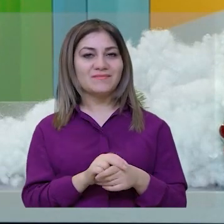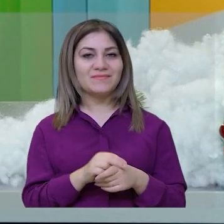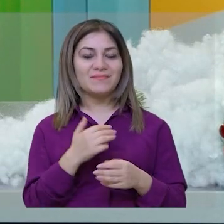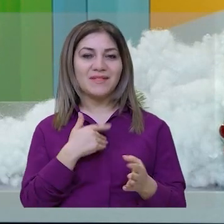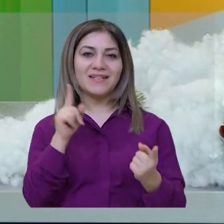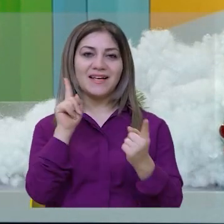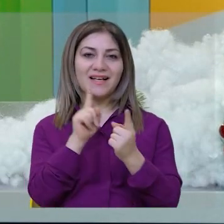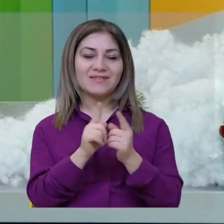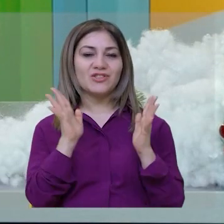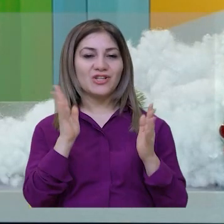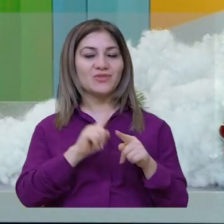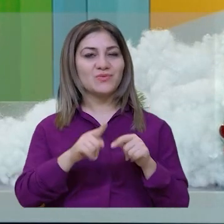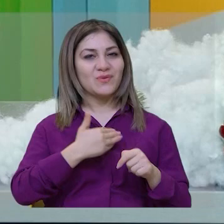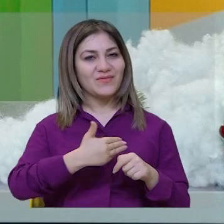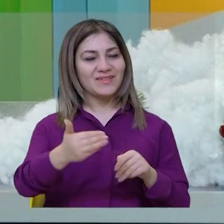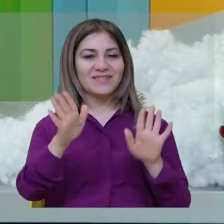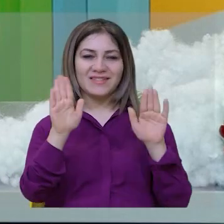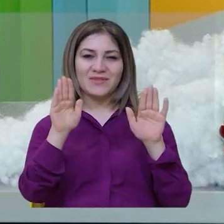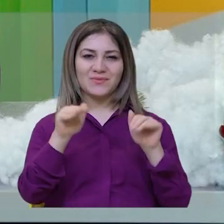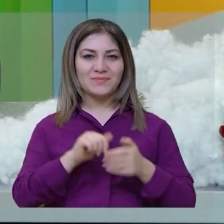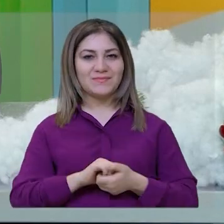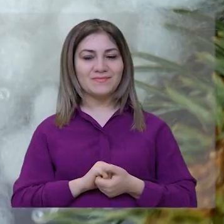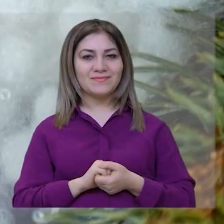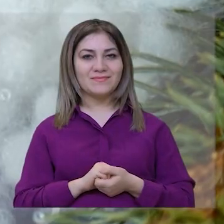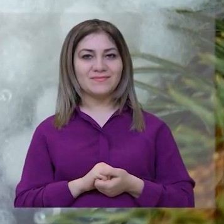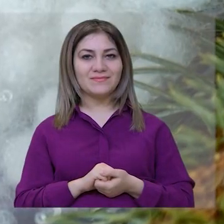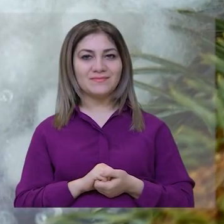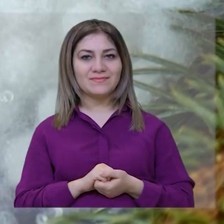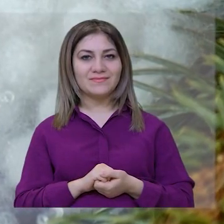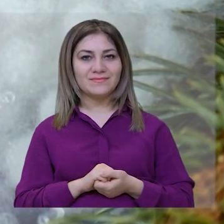մենք կհանդիպենք շատ-շատ շուտով։ Հաջողություն։